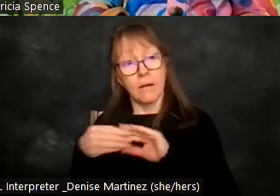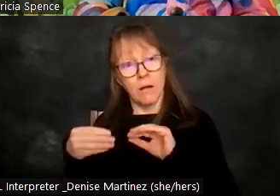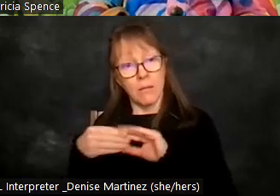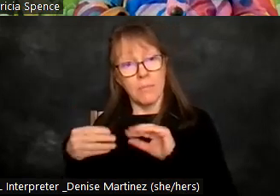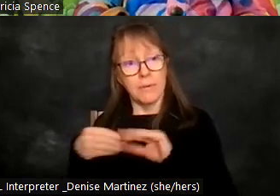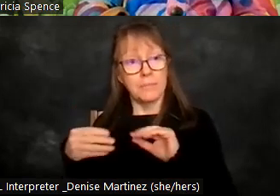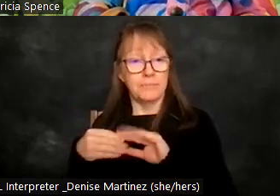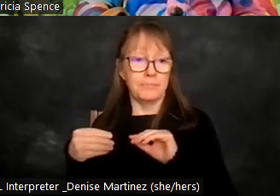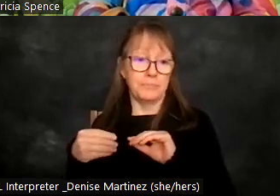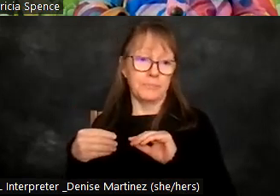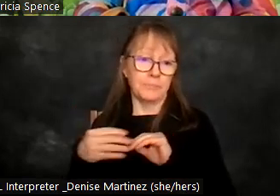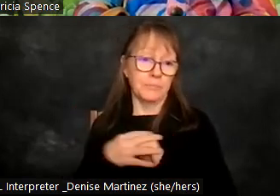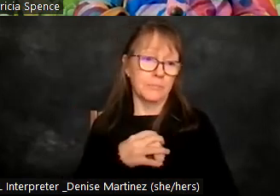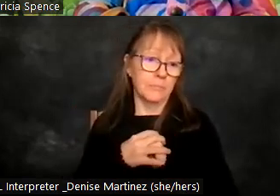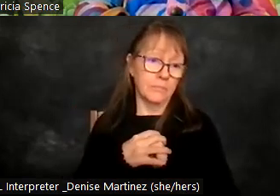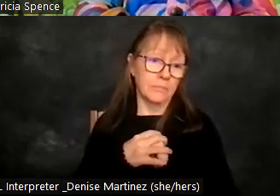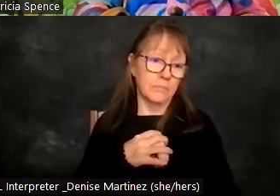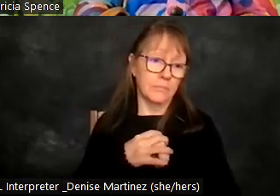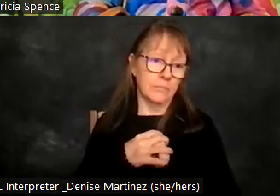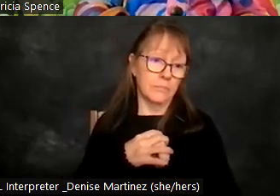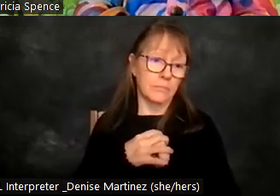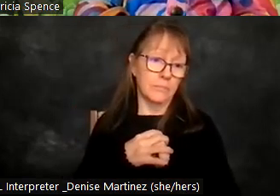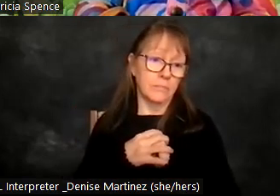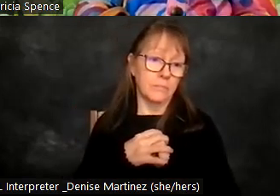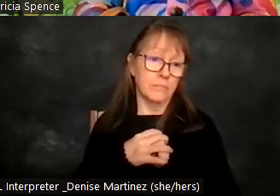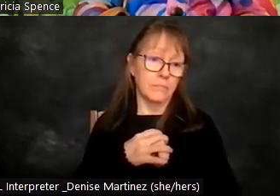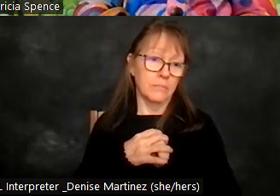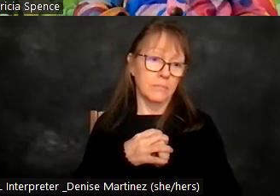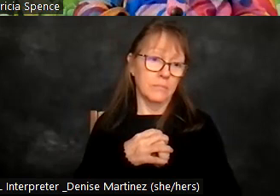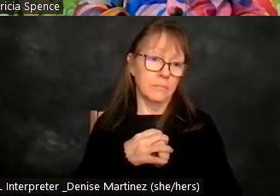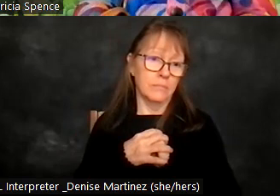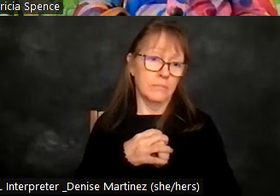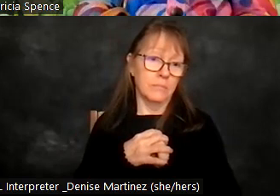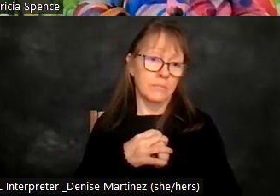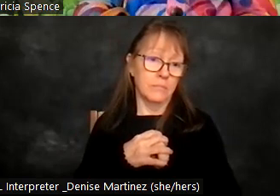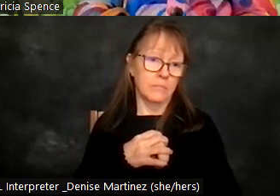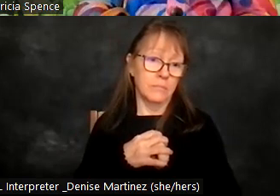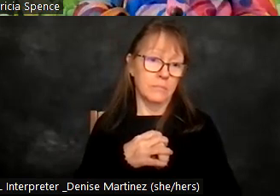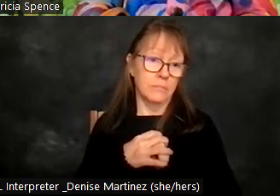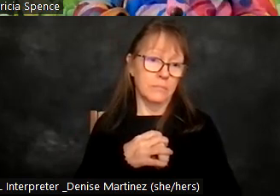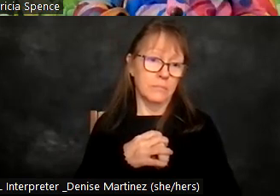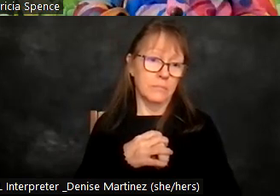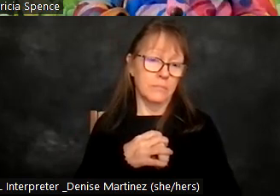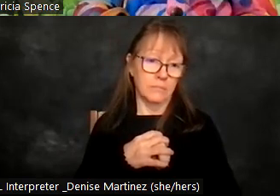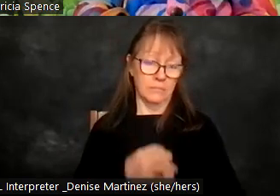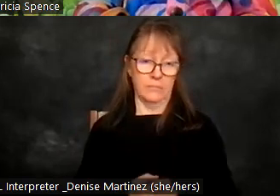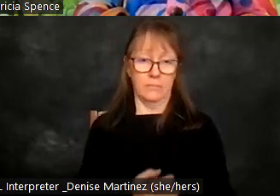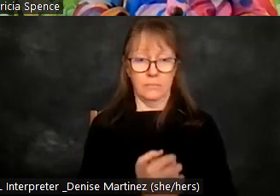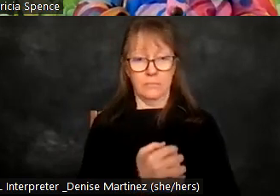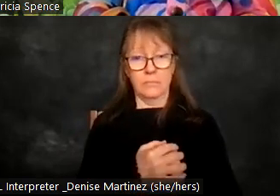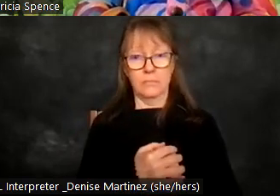boîte, question à réponse là. N'importe ça capte bon pour nous. And once again, if you'd like